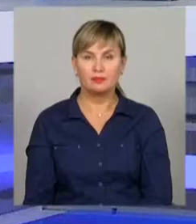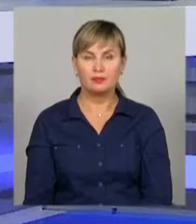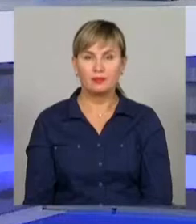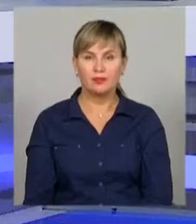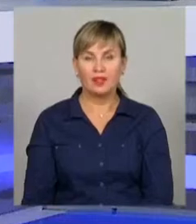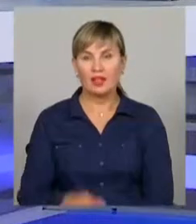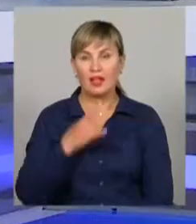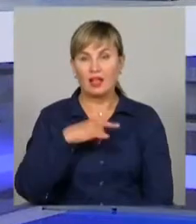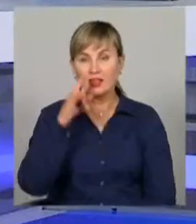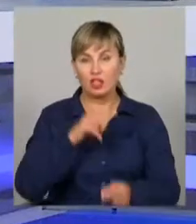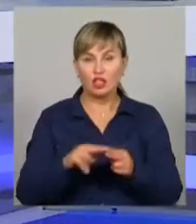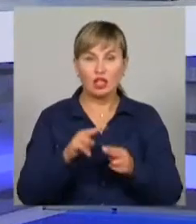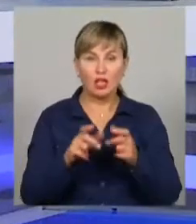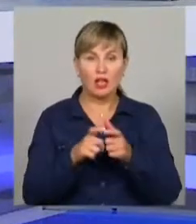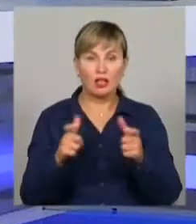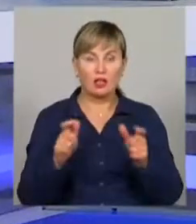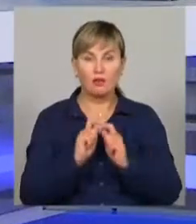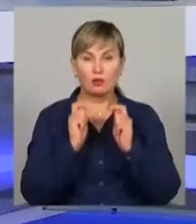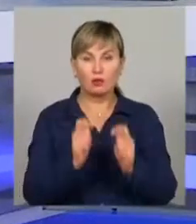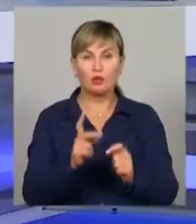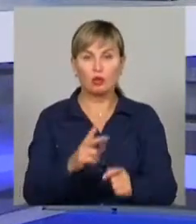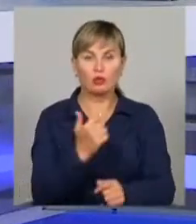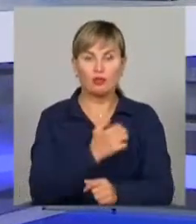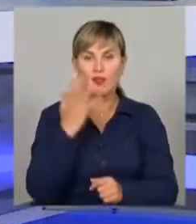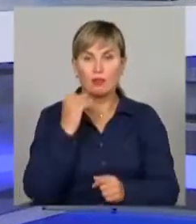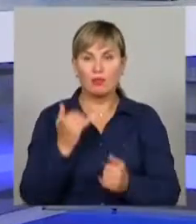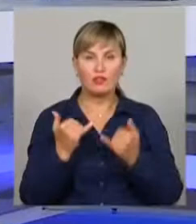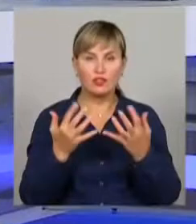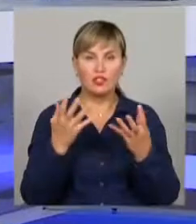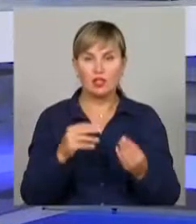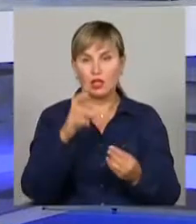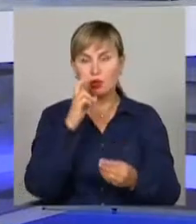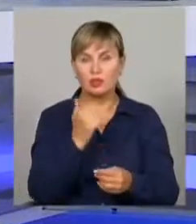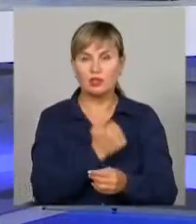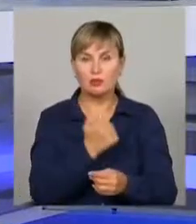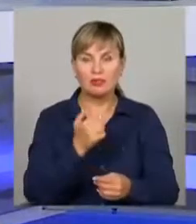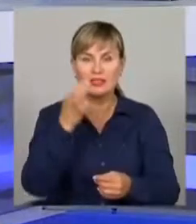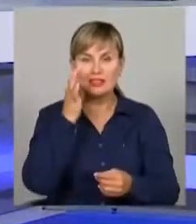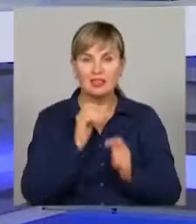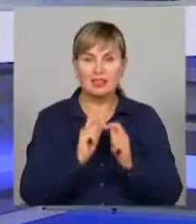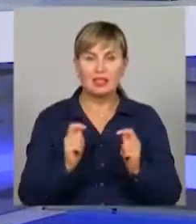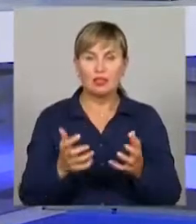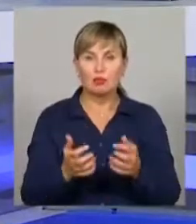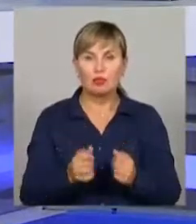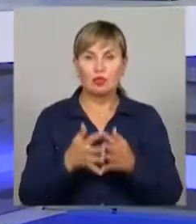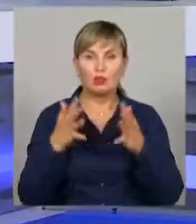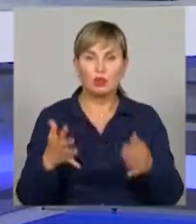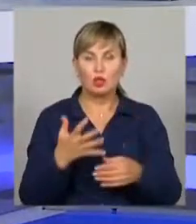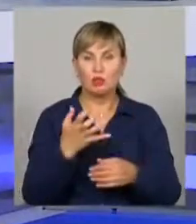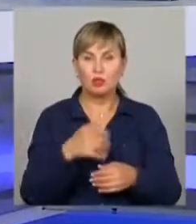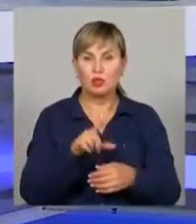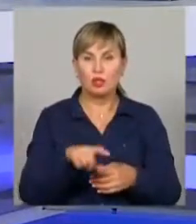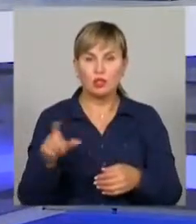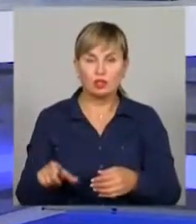Плитки казахстанского шоколада вручают вакцинируемым в Алматы в честь Дня госсимволов. Сладкие презенты получили более 500